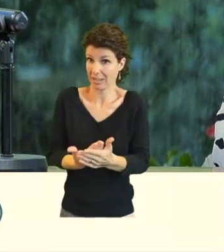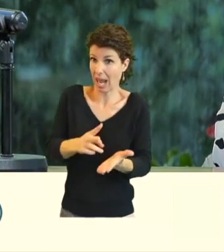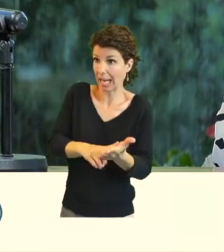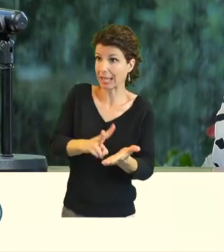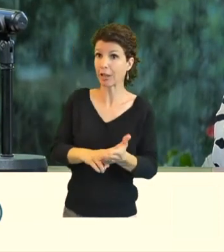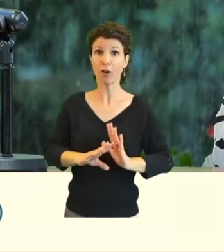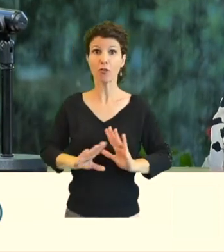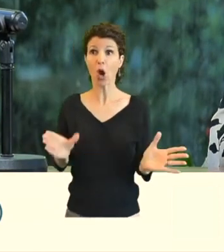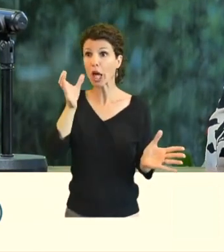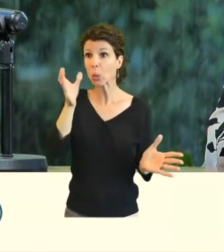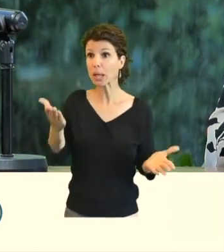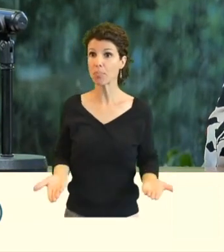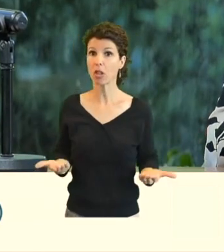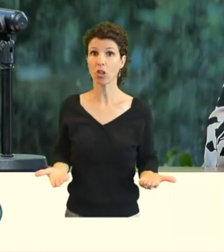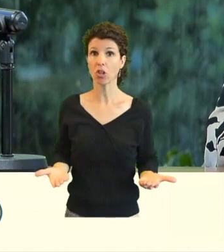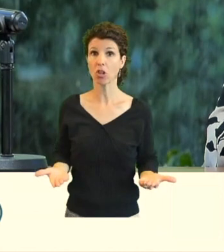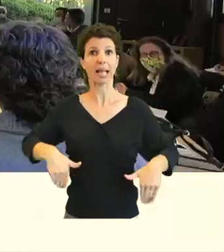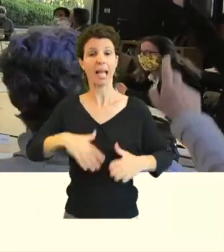mes chers collègues, donc je soumets au vote de la